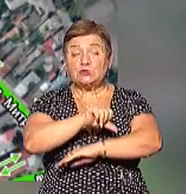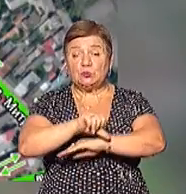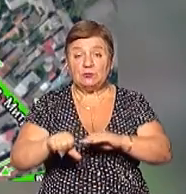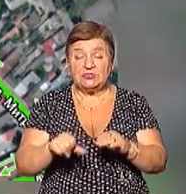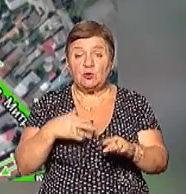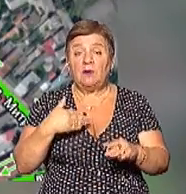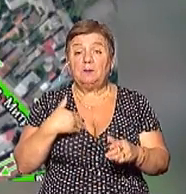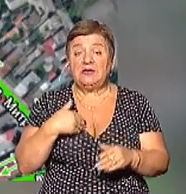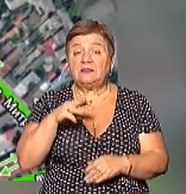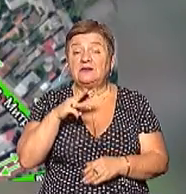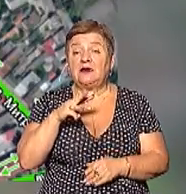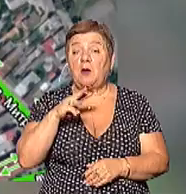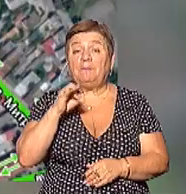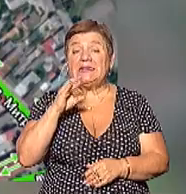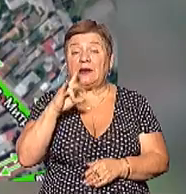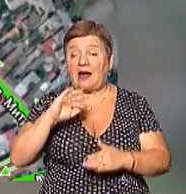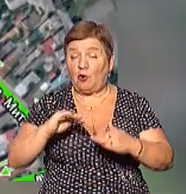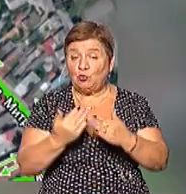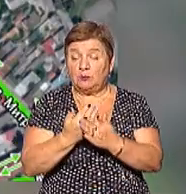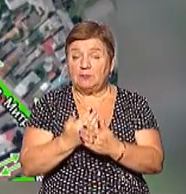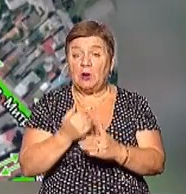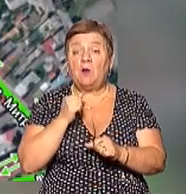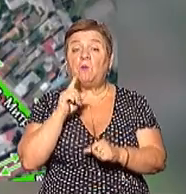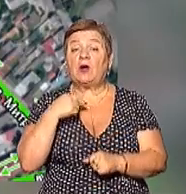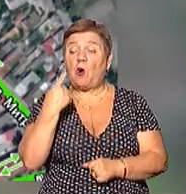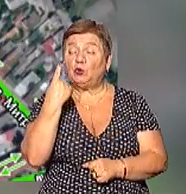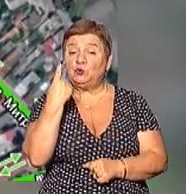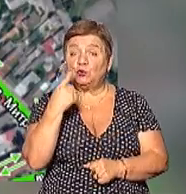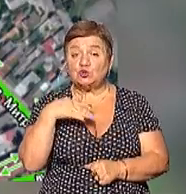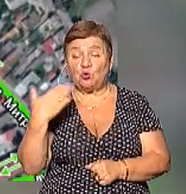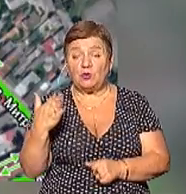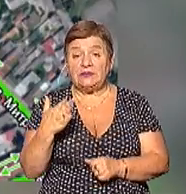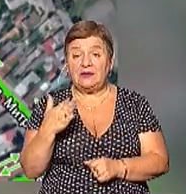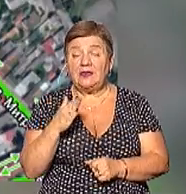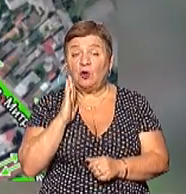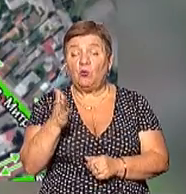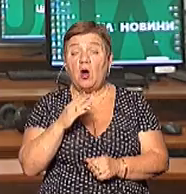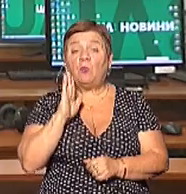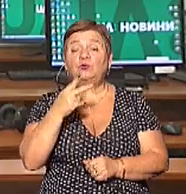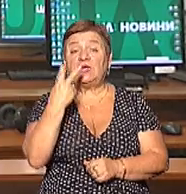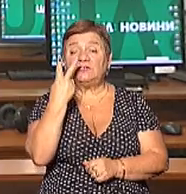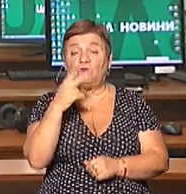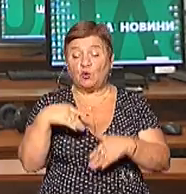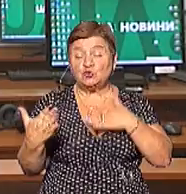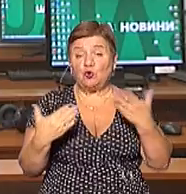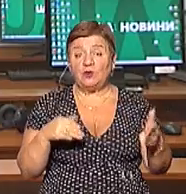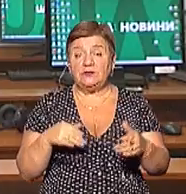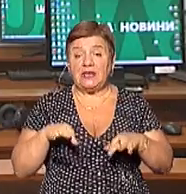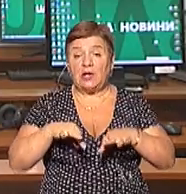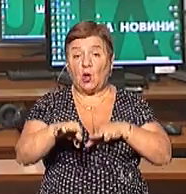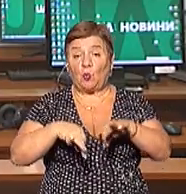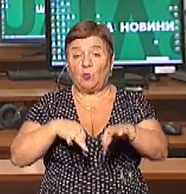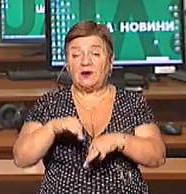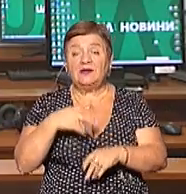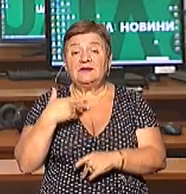рух вулицею Митрака. Вулиця Робоча, яка досі мала односторонній рух, тимчасово стане двосторонньою. Нагадую, коментарі